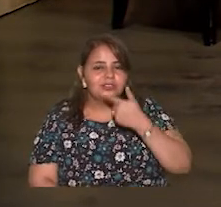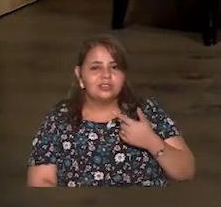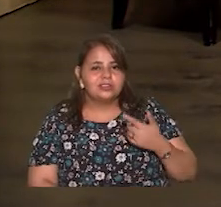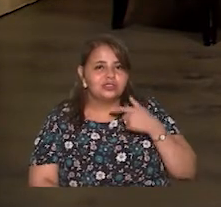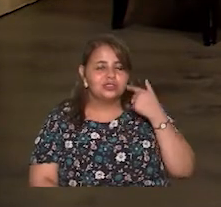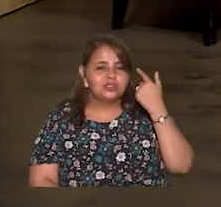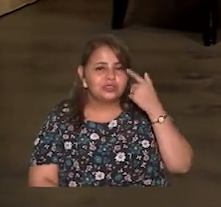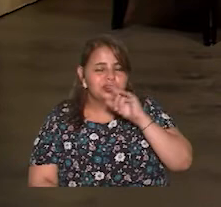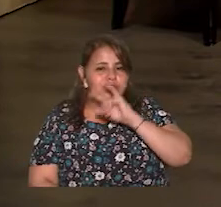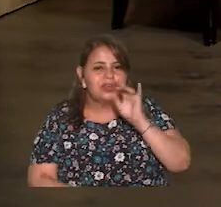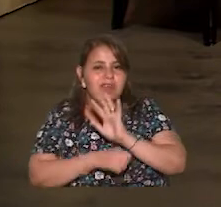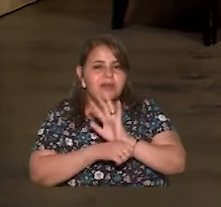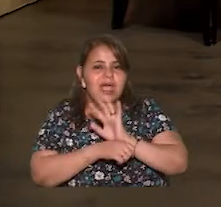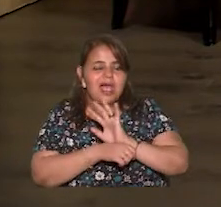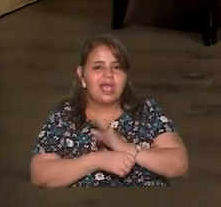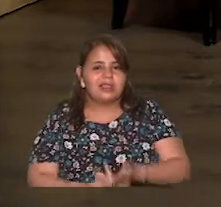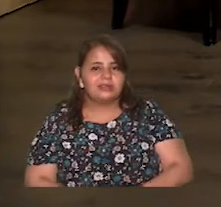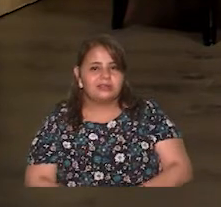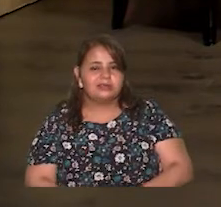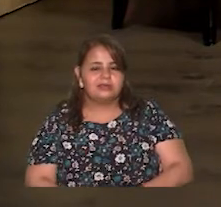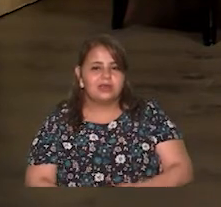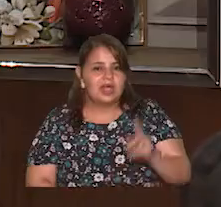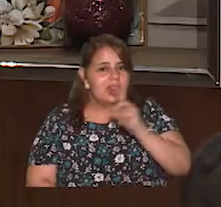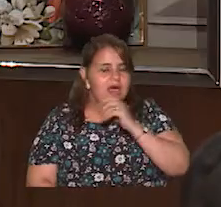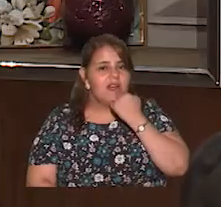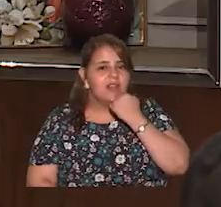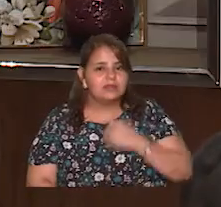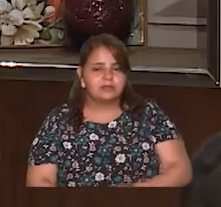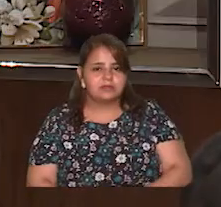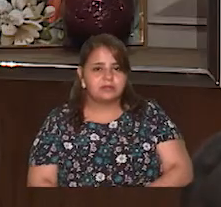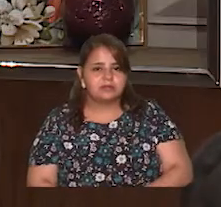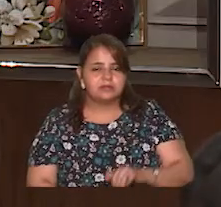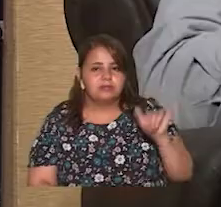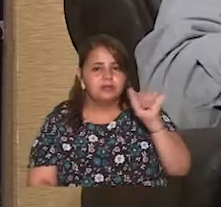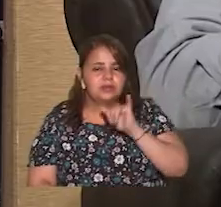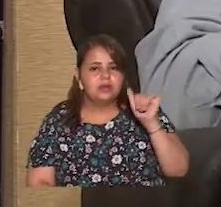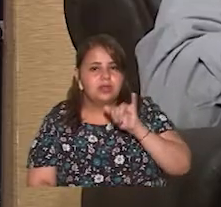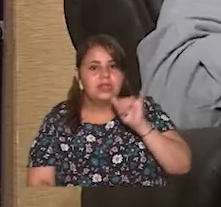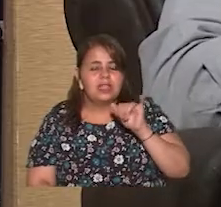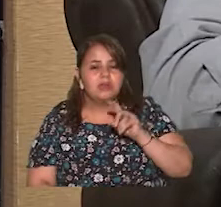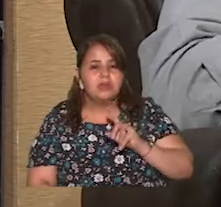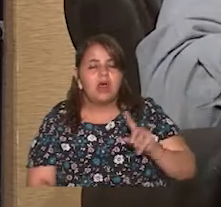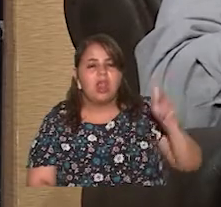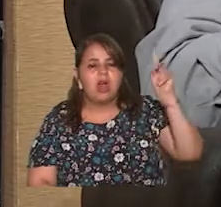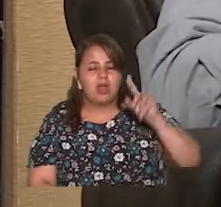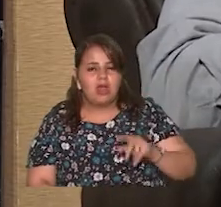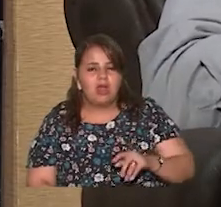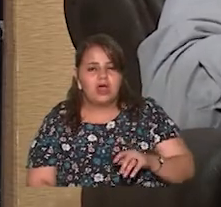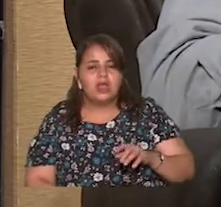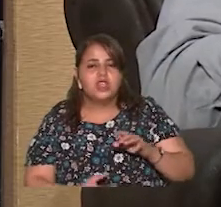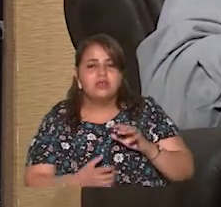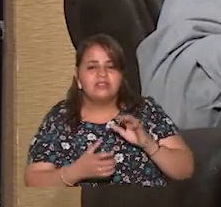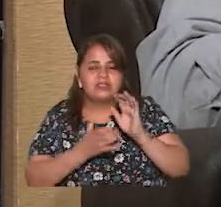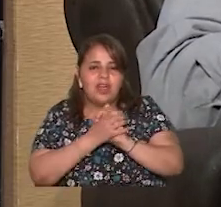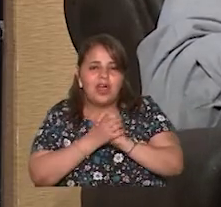نفسها بالزبط. من قبل ما تتحول ما توقفلهاش، اهتم بامور الله. يوسف الشجاعة